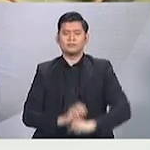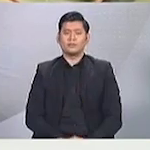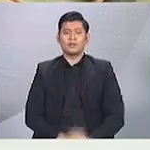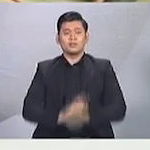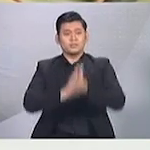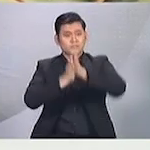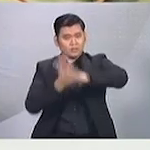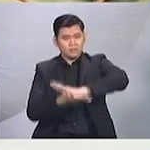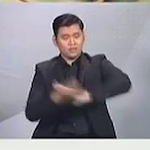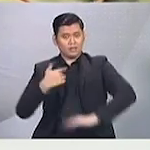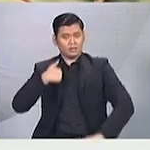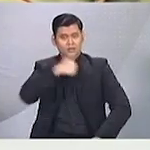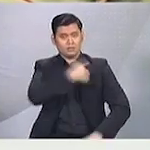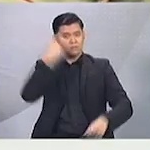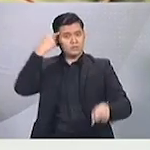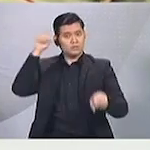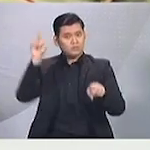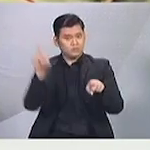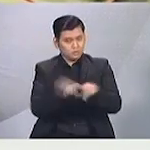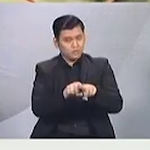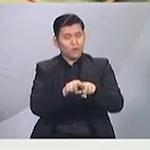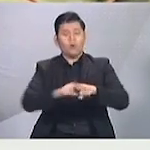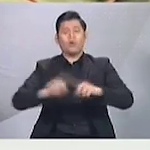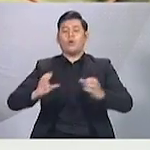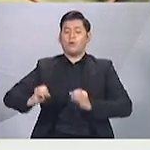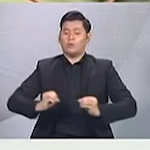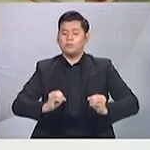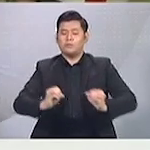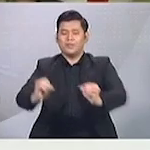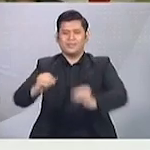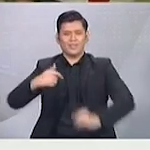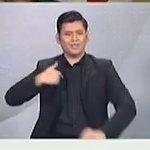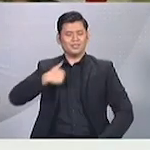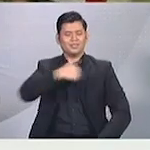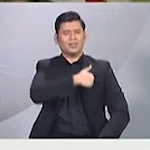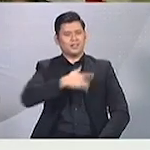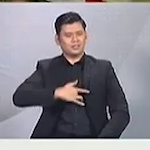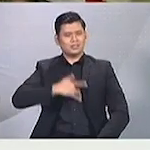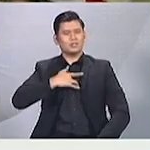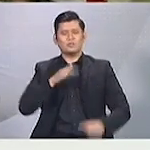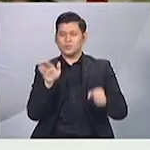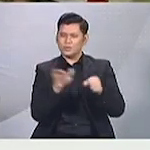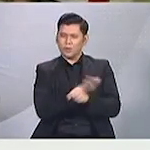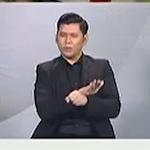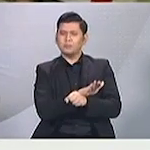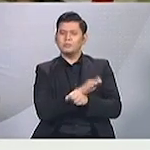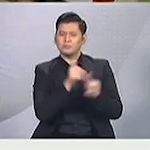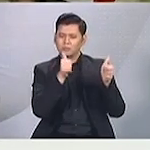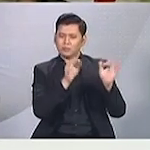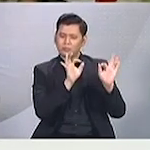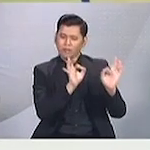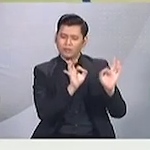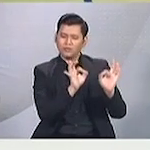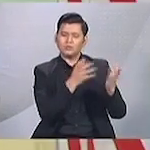Oleh itu, kita telah pun bersetuju dengan operasi yang kita anggap lengkap dan kemas,